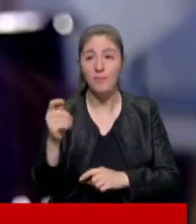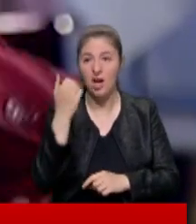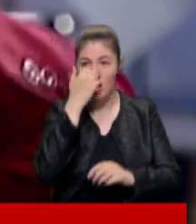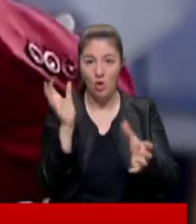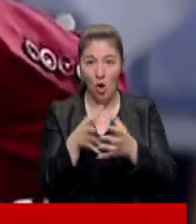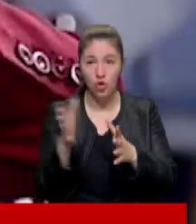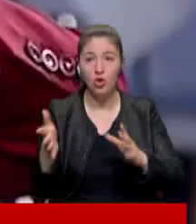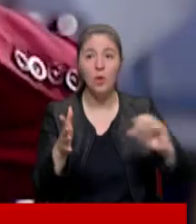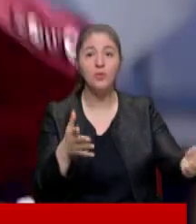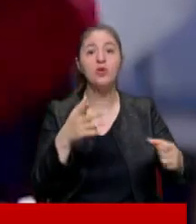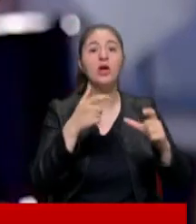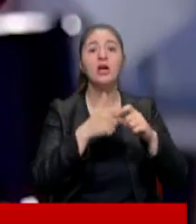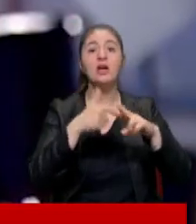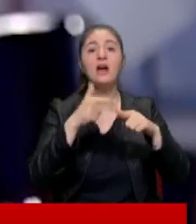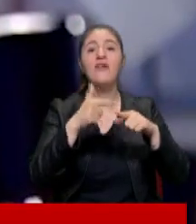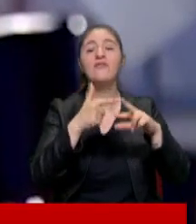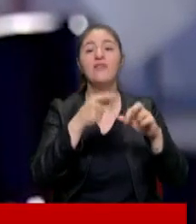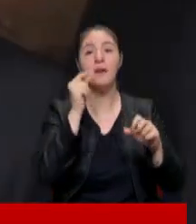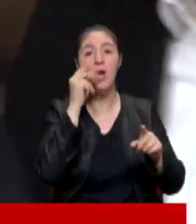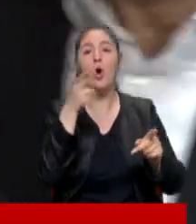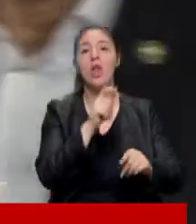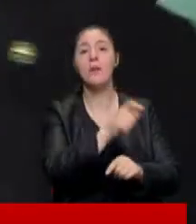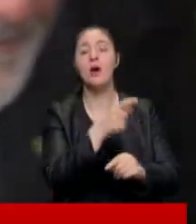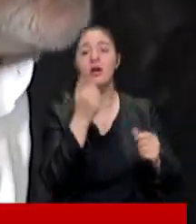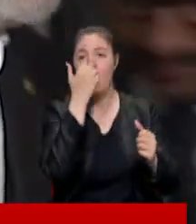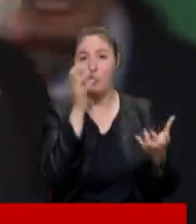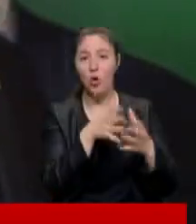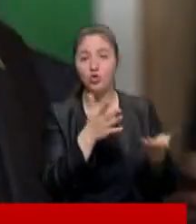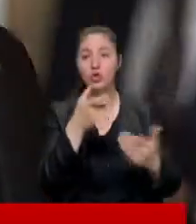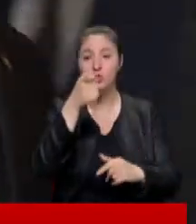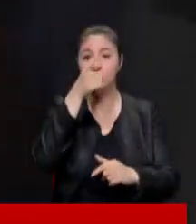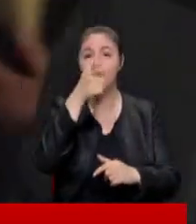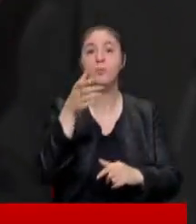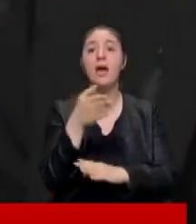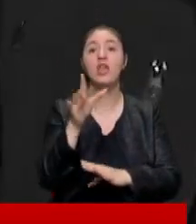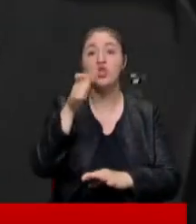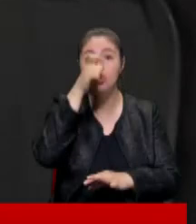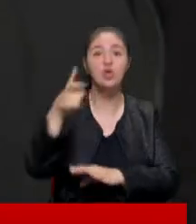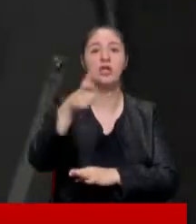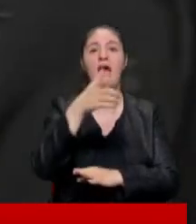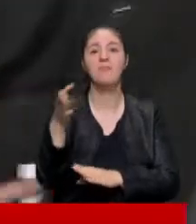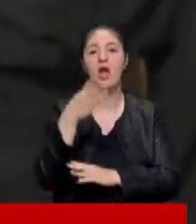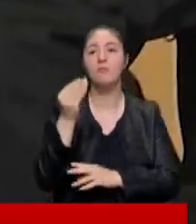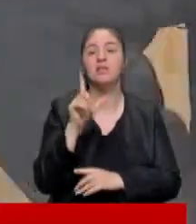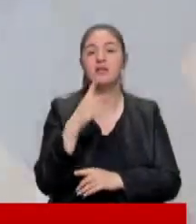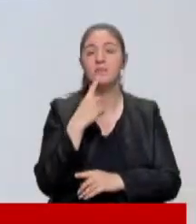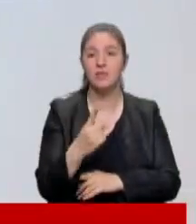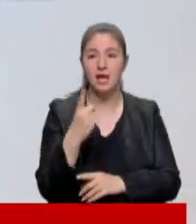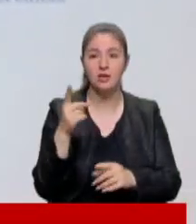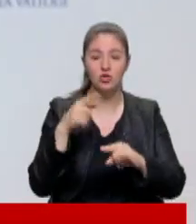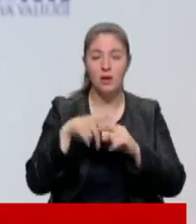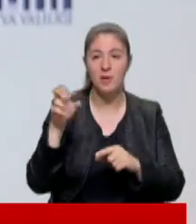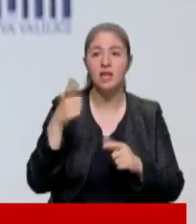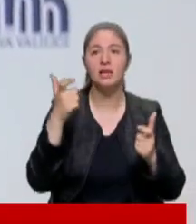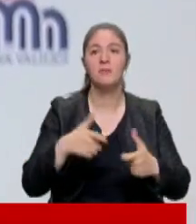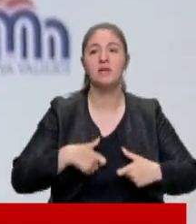kanlı örgüt. Öbürü de Gaffar Okkan'ı öldüren bir kanlı örgüt. Türk bayrağı yerine Türkiye bayrağı olmalı diyen Cumhur İttifakı ortağı Hüdapar için yerli